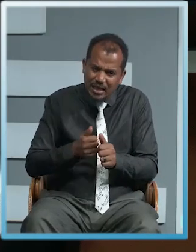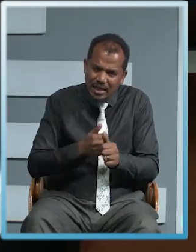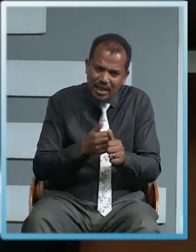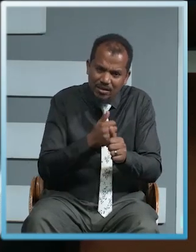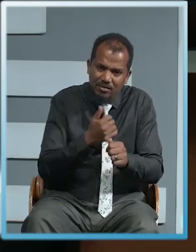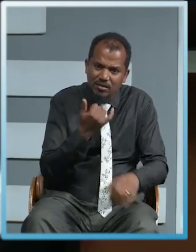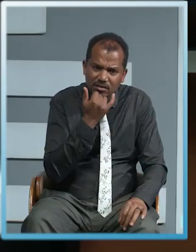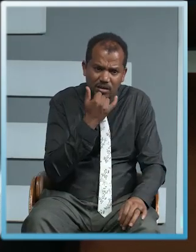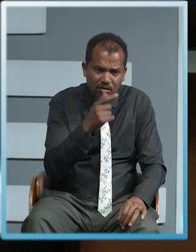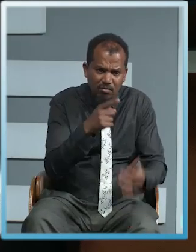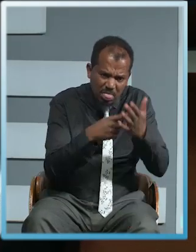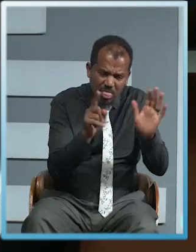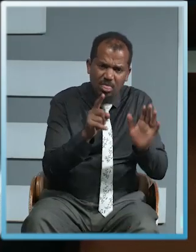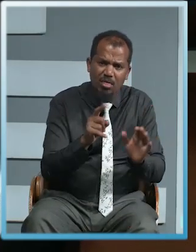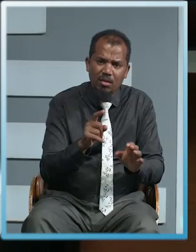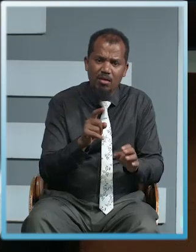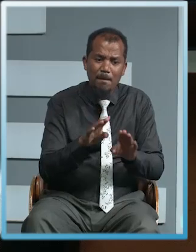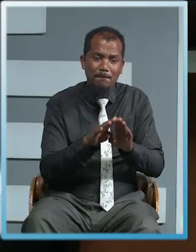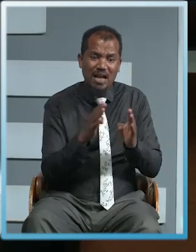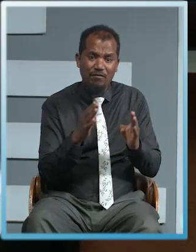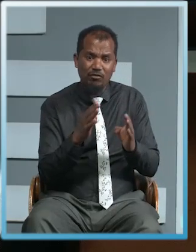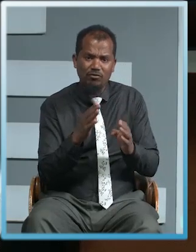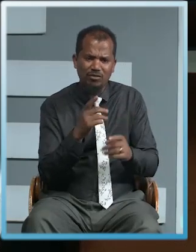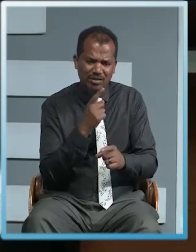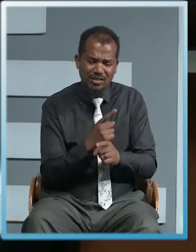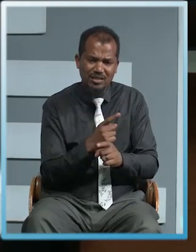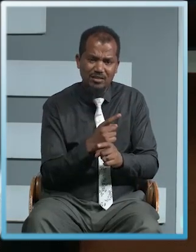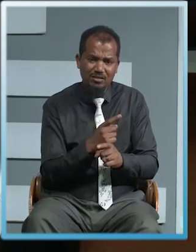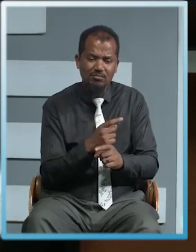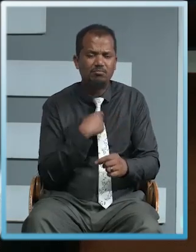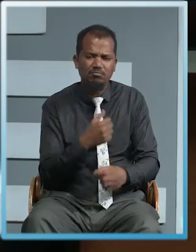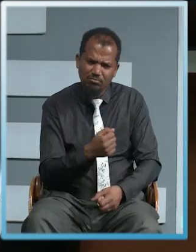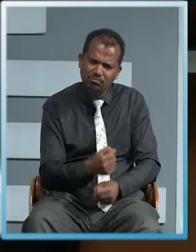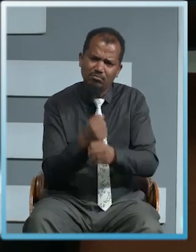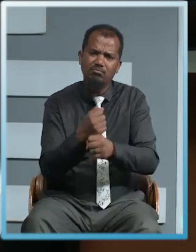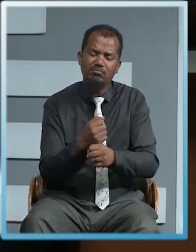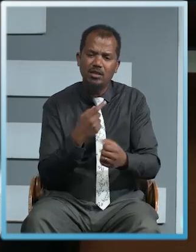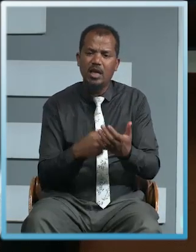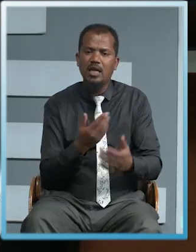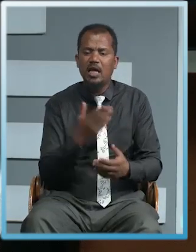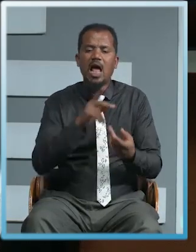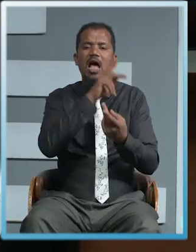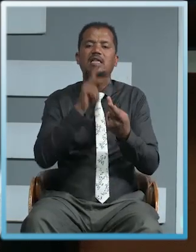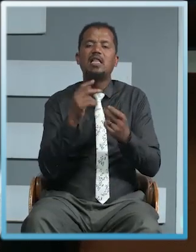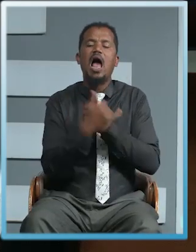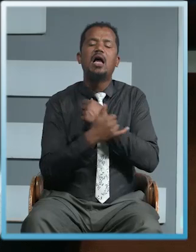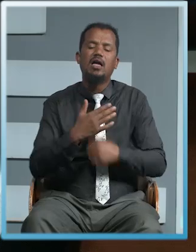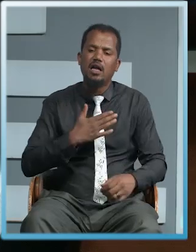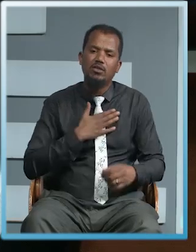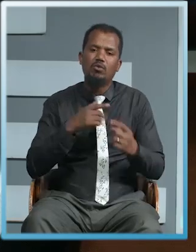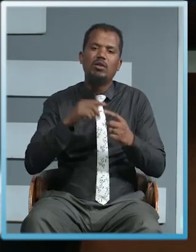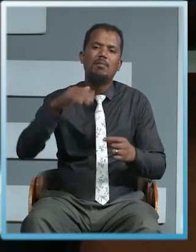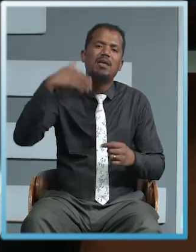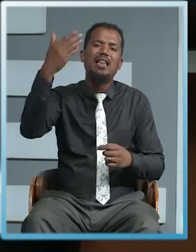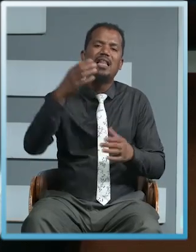እየተከታተል ስተካል ያጋለጥ በከፈቱ ትልክ ይረገፍናቸው ይሄን ነገር አሳክተን አገራችንን